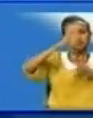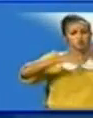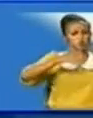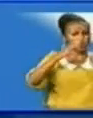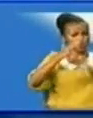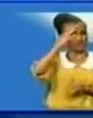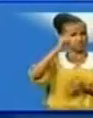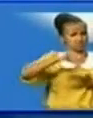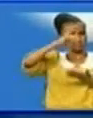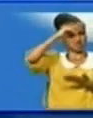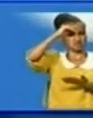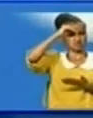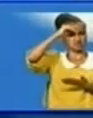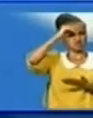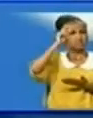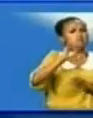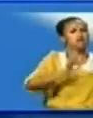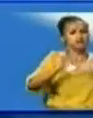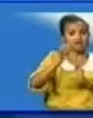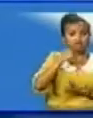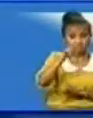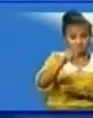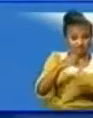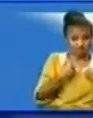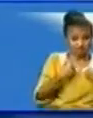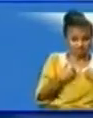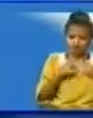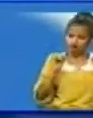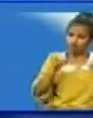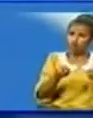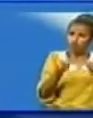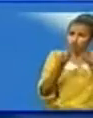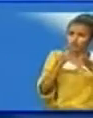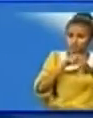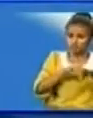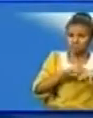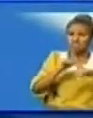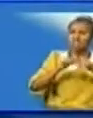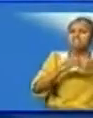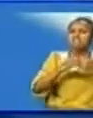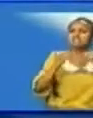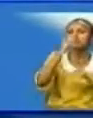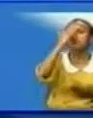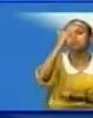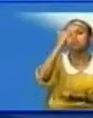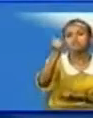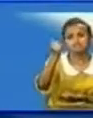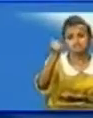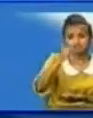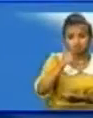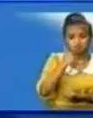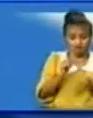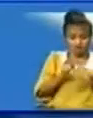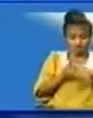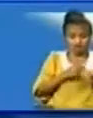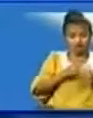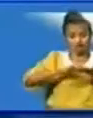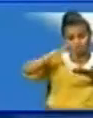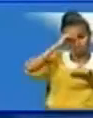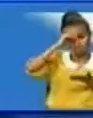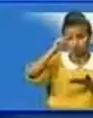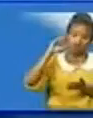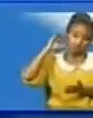ሚኒስተር የሚለው ለሚያዝ ይከብዳቸዋል ዛሬ ነገር ሶስት ጊዜ አራት ጊዜ በተከታታይ ጠይቁሻል እንደዚህ የመደጋገም